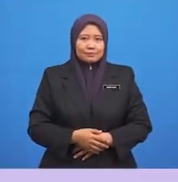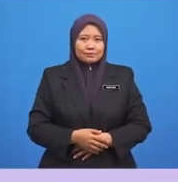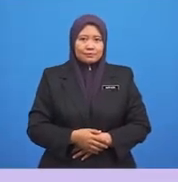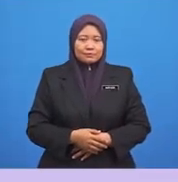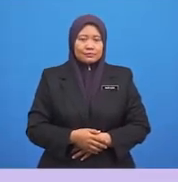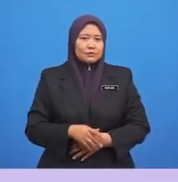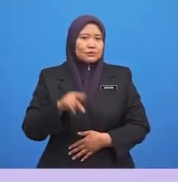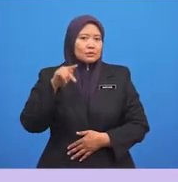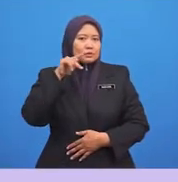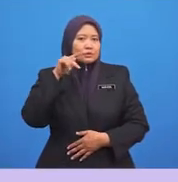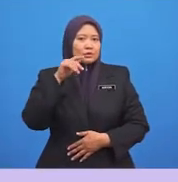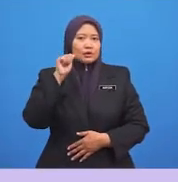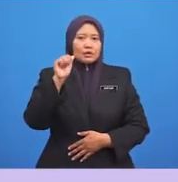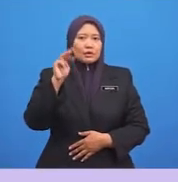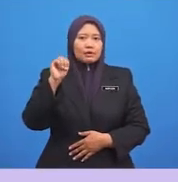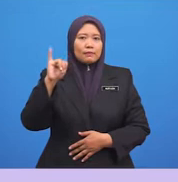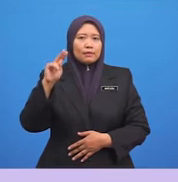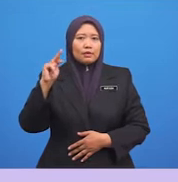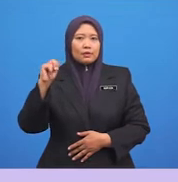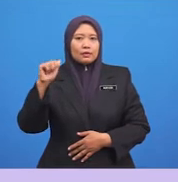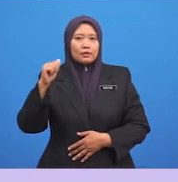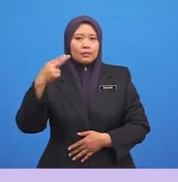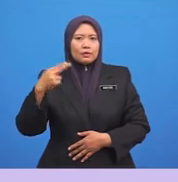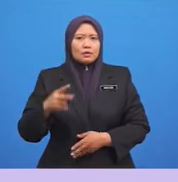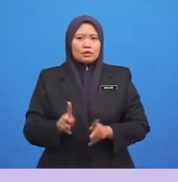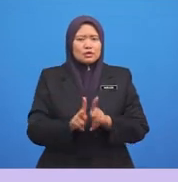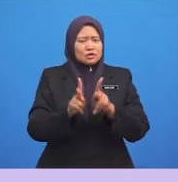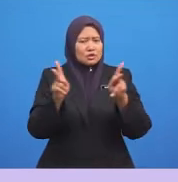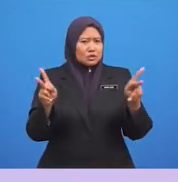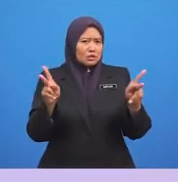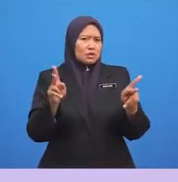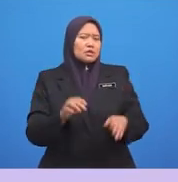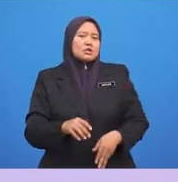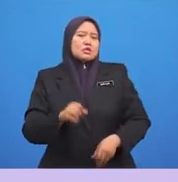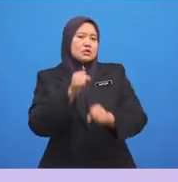Puan Aminah sangat menyayangi anaknya bagai